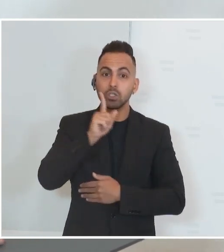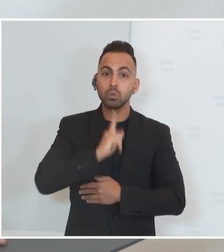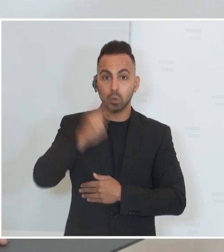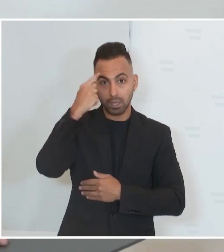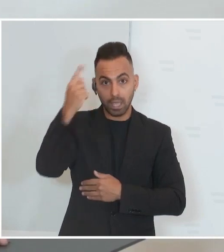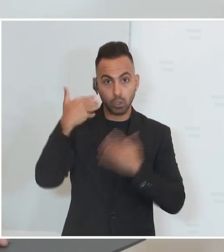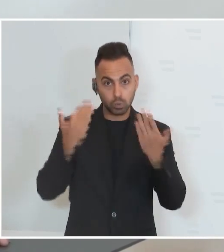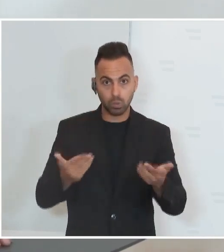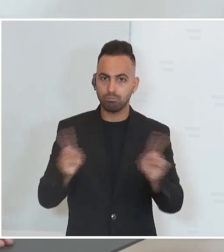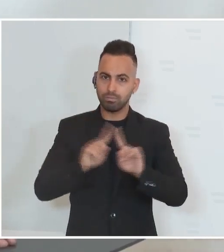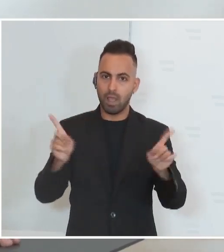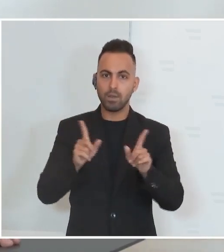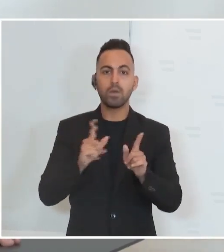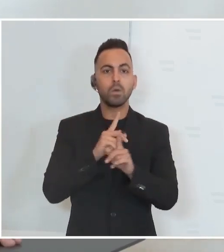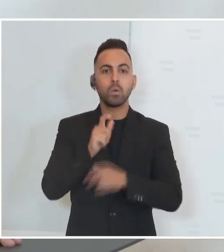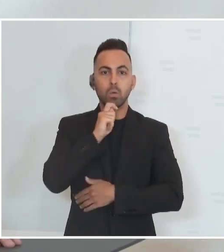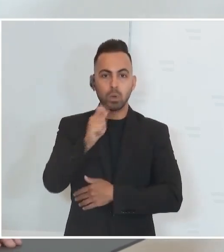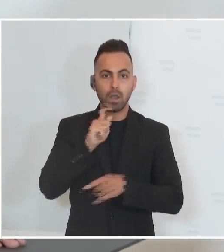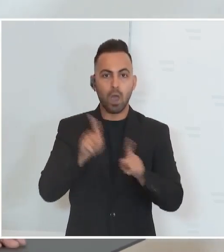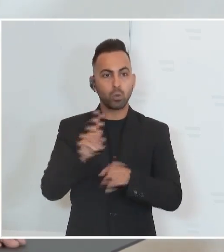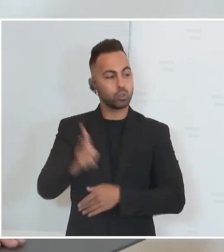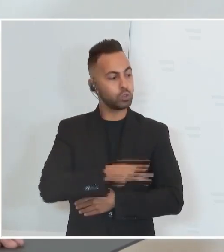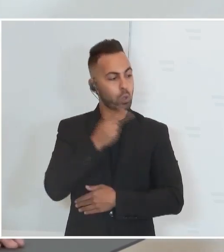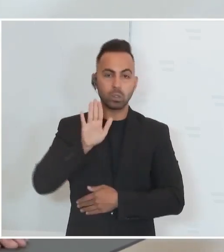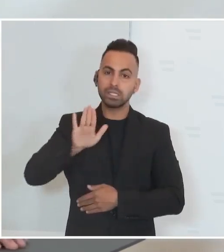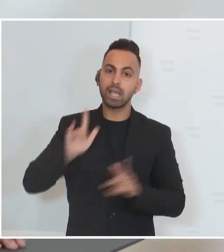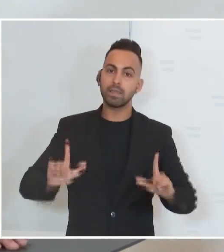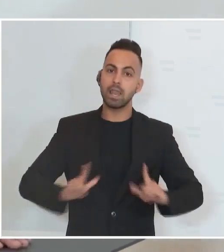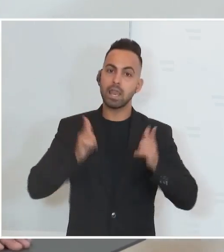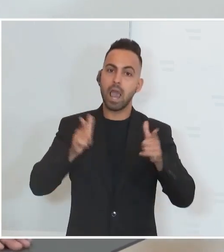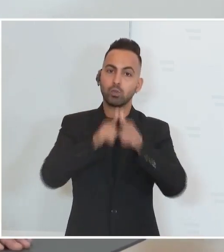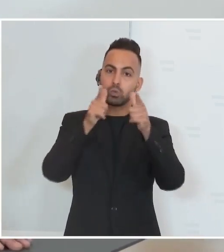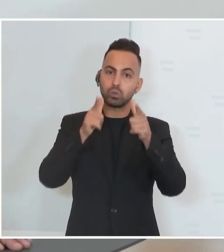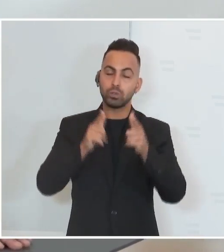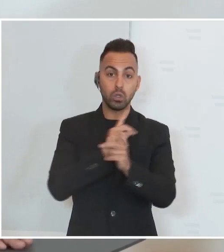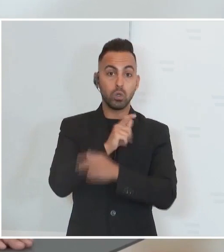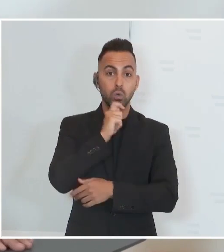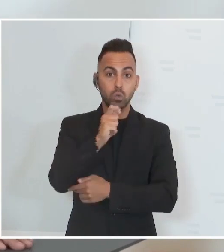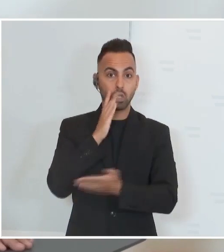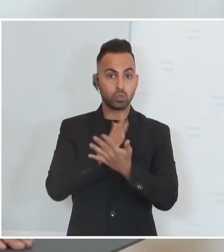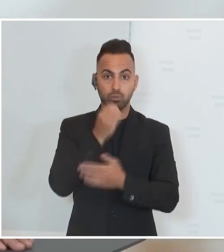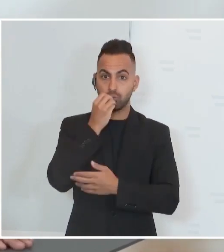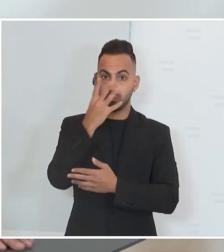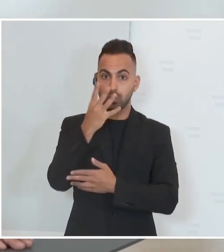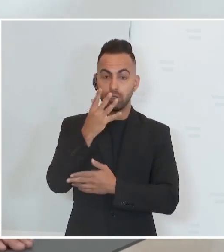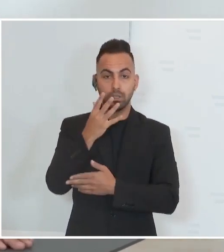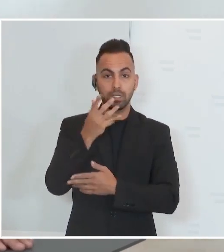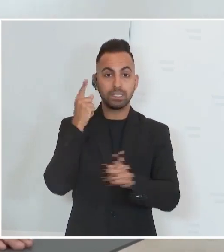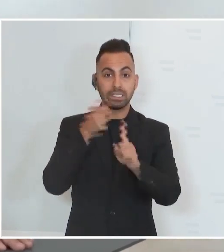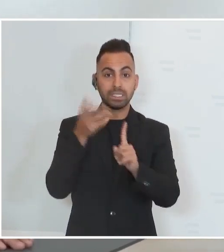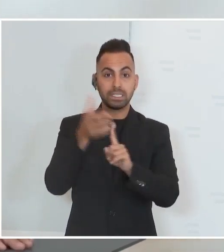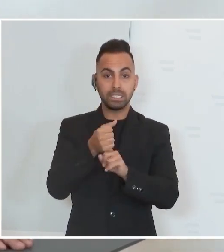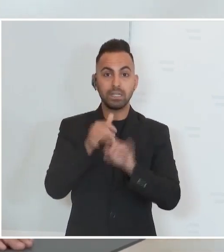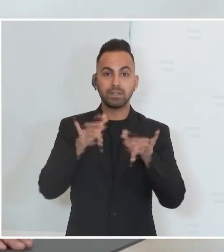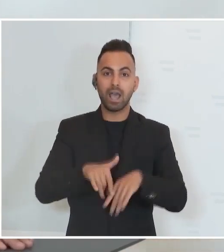van. Mint mondta, nézeteinek nem biológiai alapjai vannak, idézem, ez nem faji, hanem kulturális kérdés,